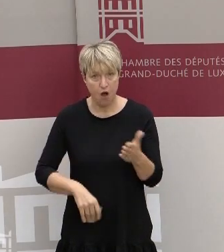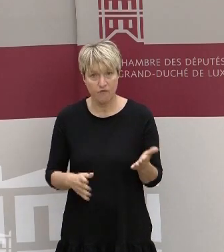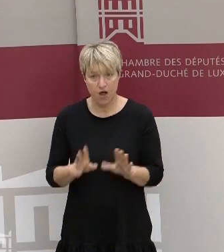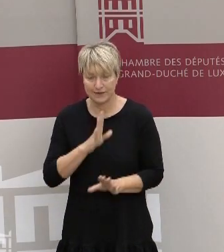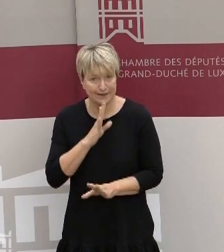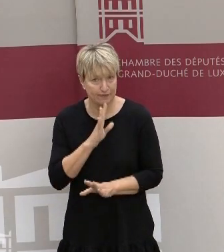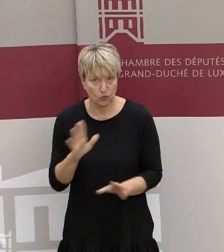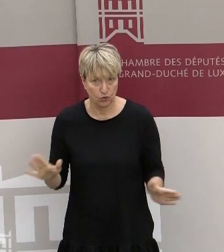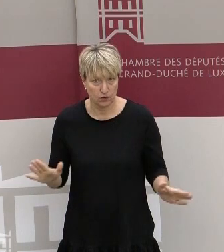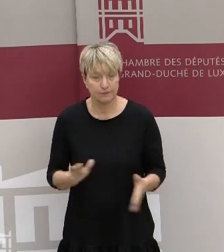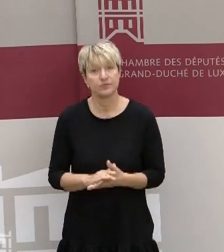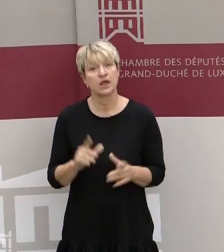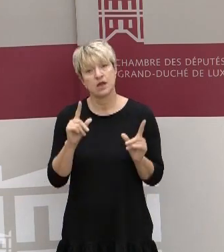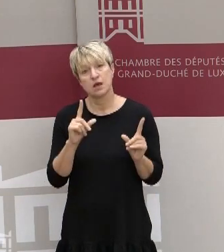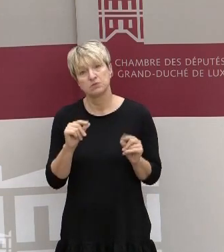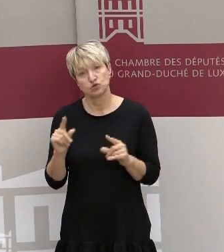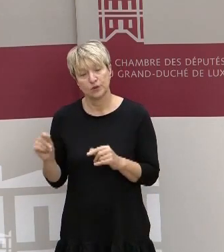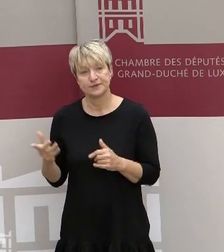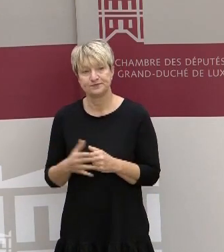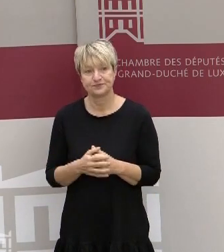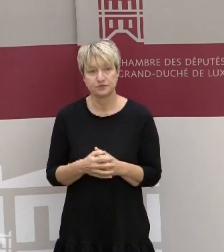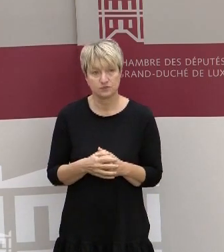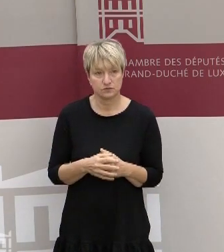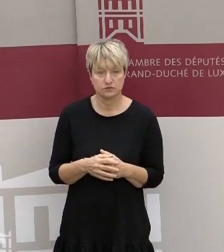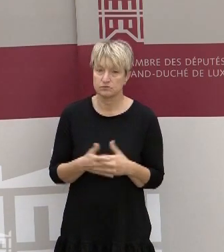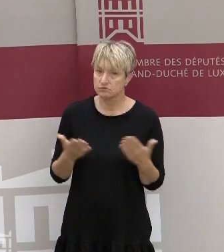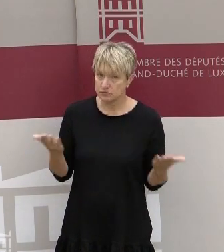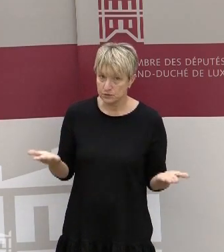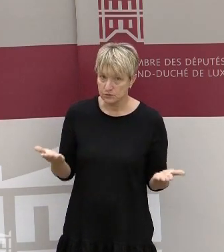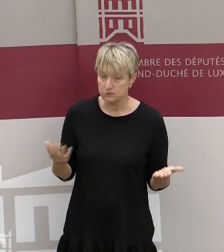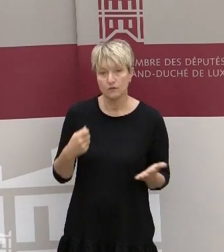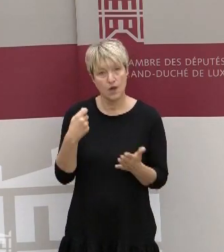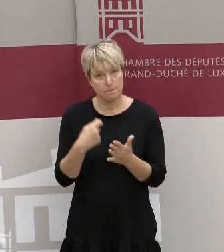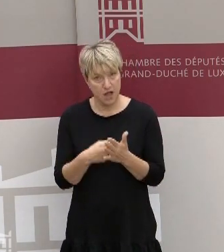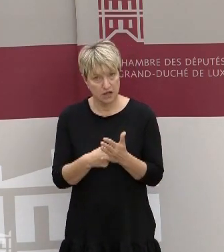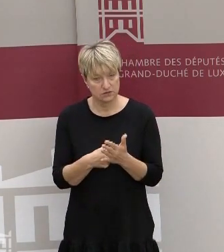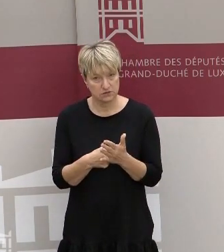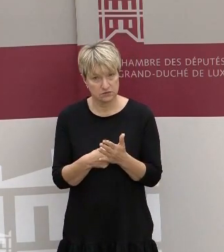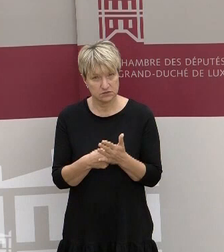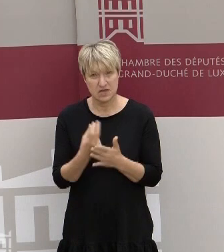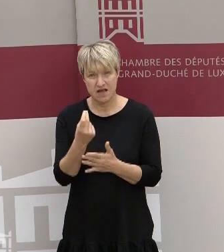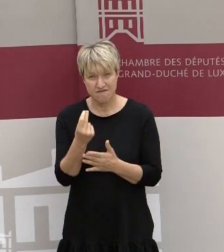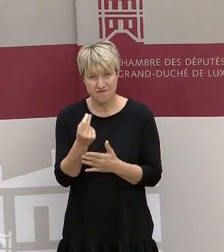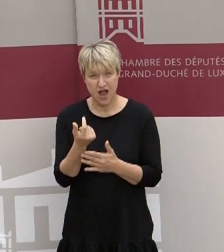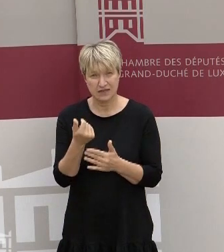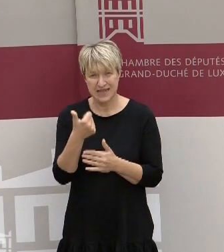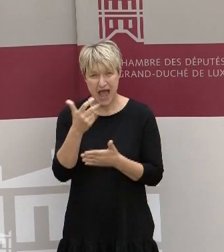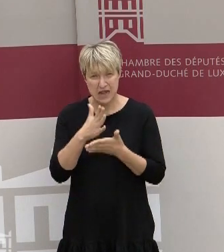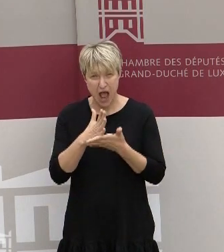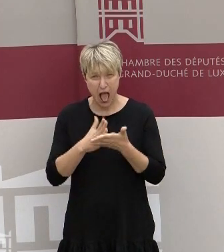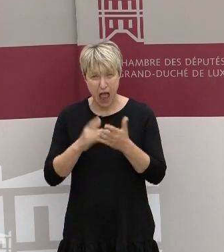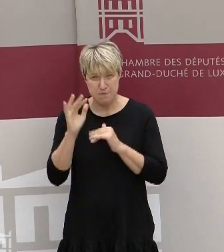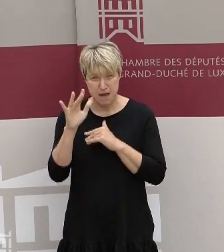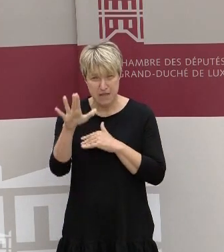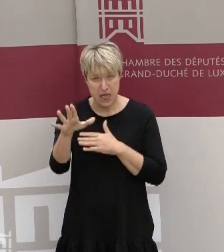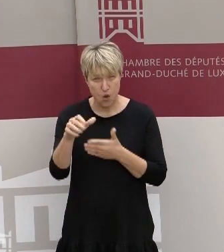Stadt bei einem Preis, den mittlerweile bei 12 Millionen pro Jahr schon heins da geht, wären das noch 40